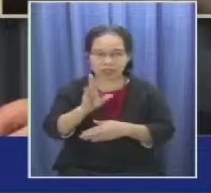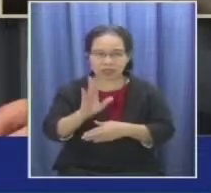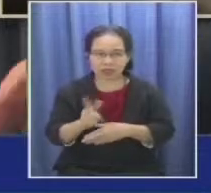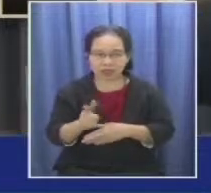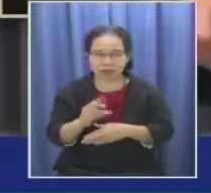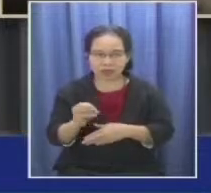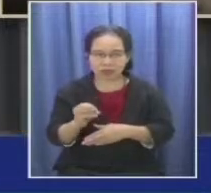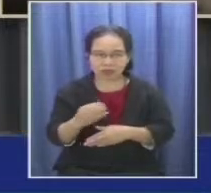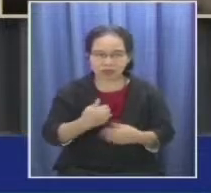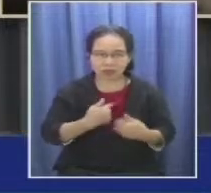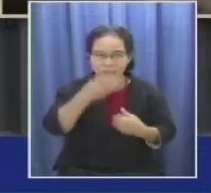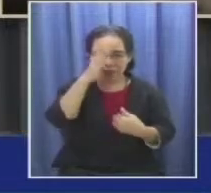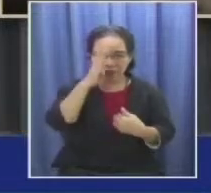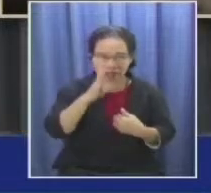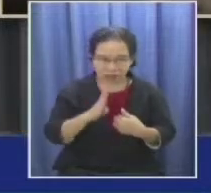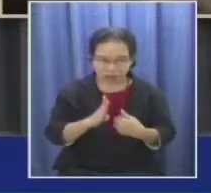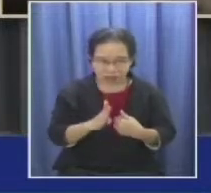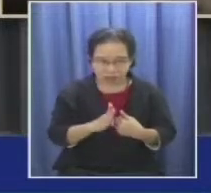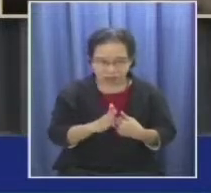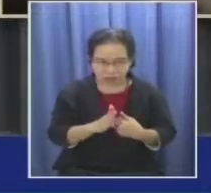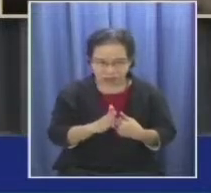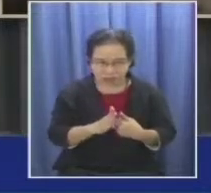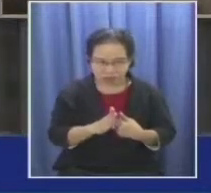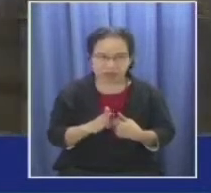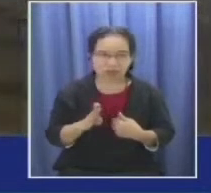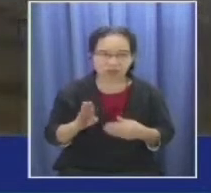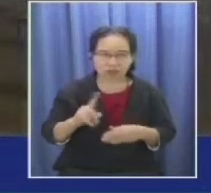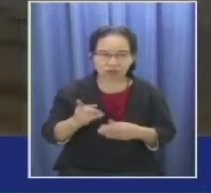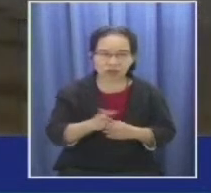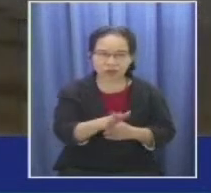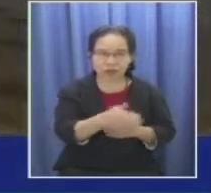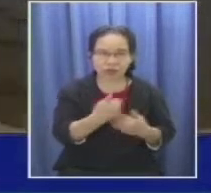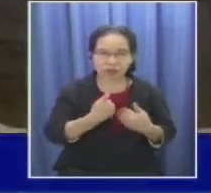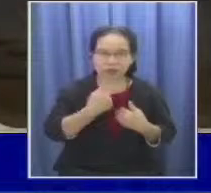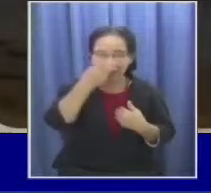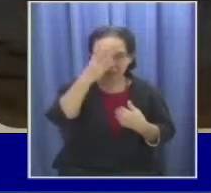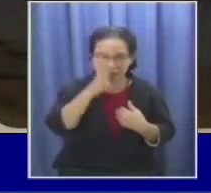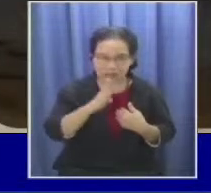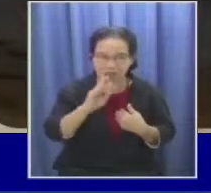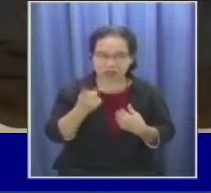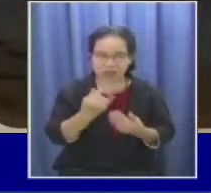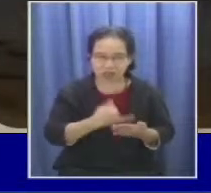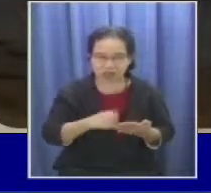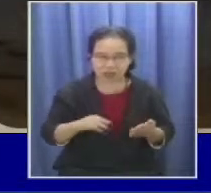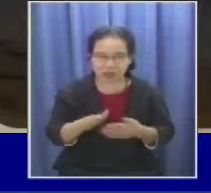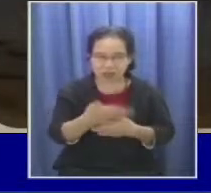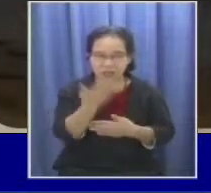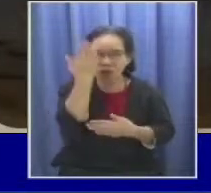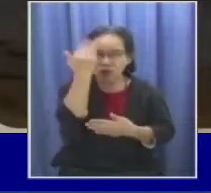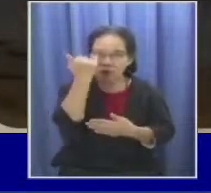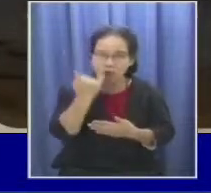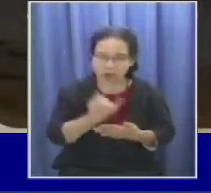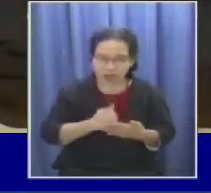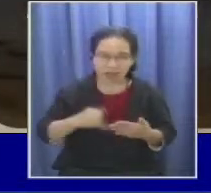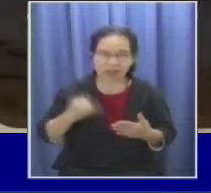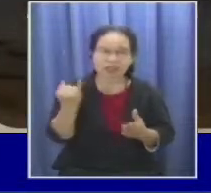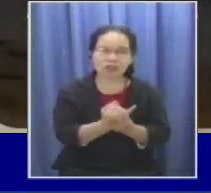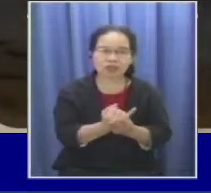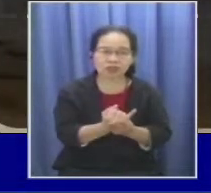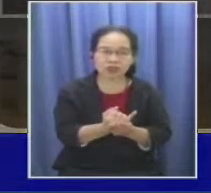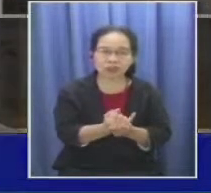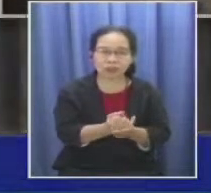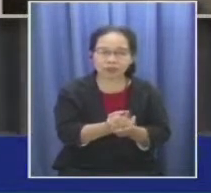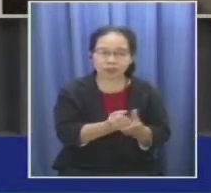sɛ Awurade bɔ na yɛbɔ Nyankopɔn din basabasa wokɔ dwom a wobisa ne sɛ fish no kpala na yɛbɔ yɛ sɛn